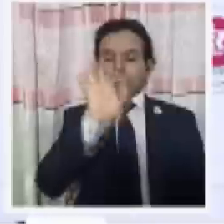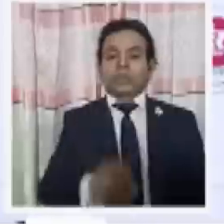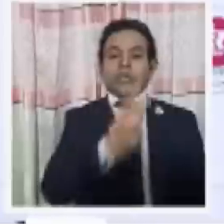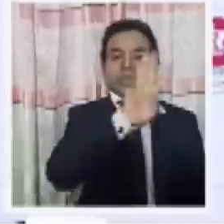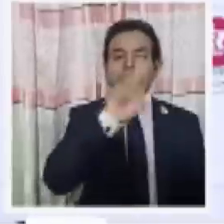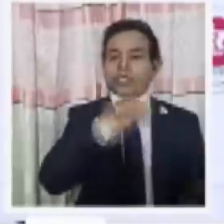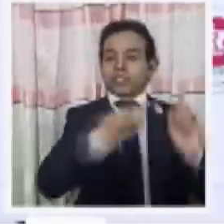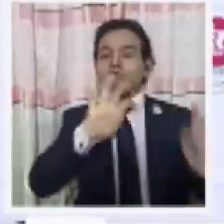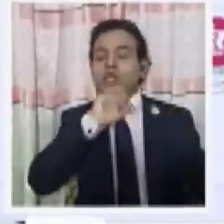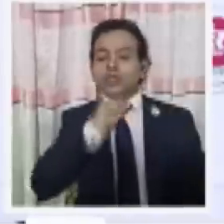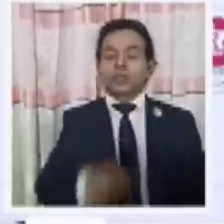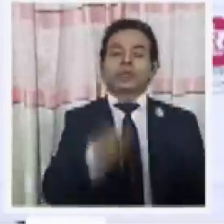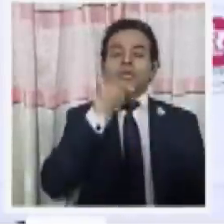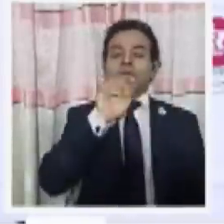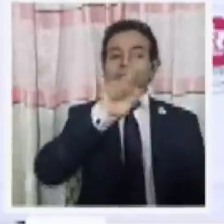11 থেকে 20 1.16%,